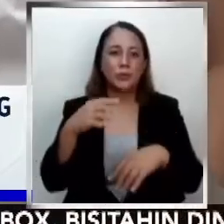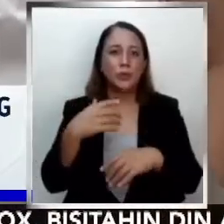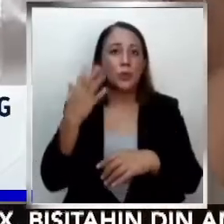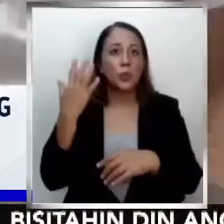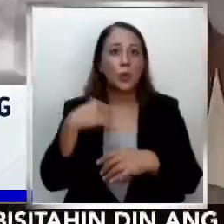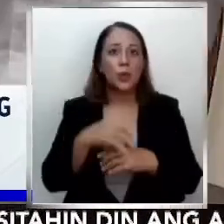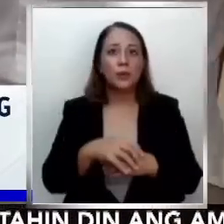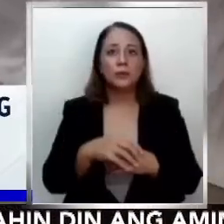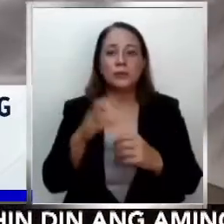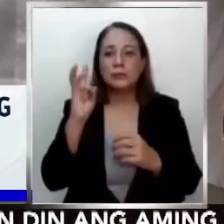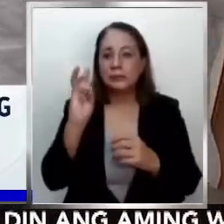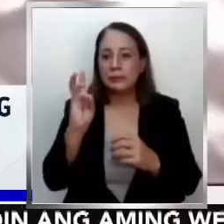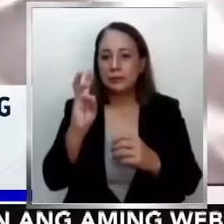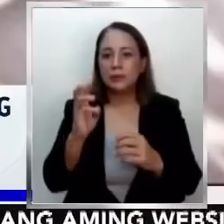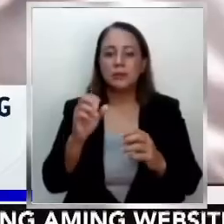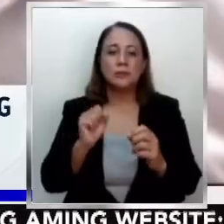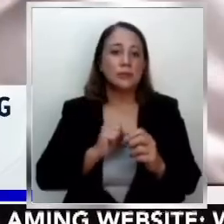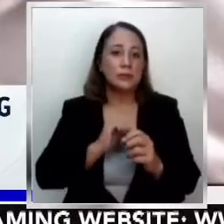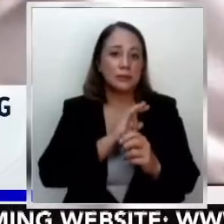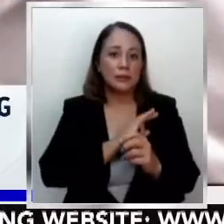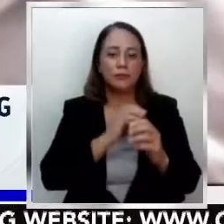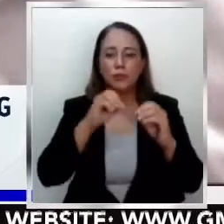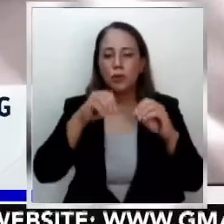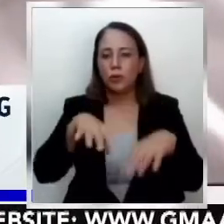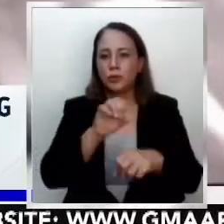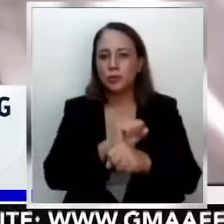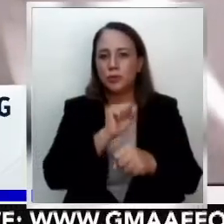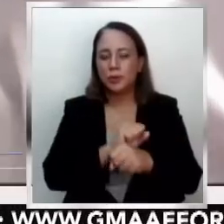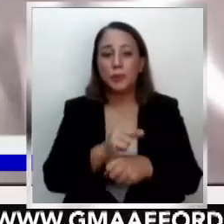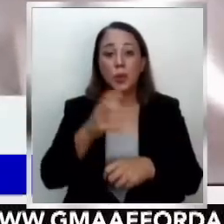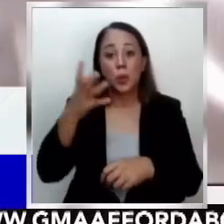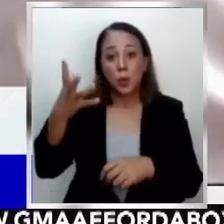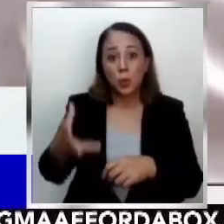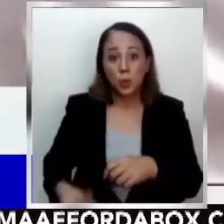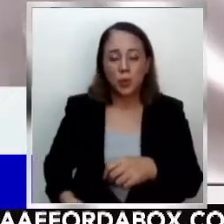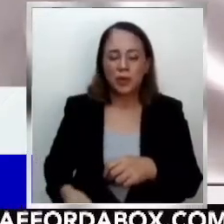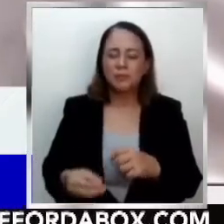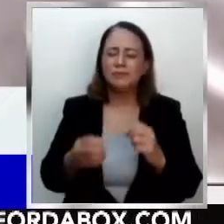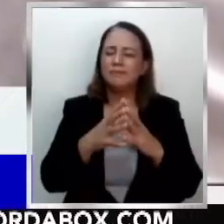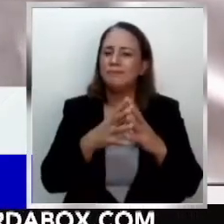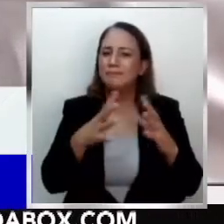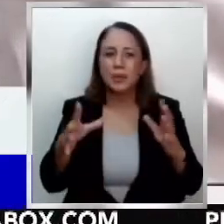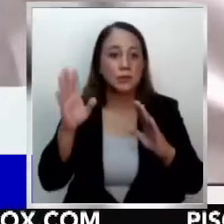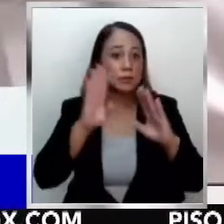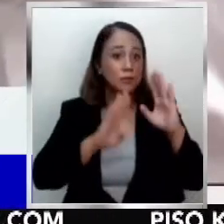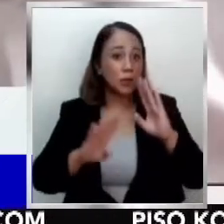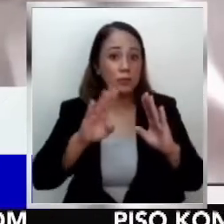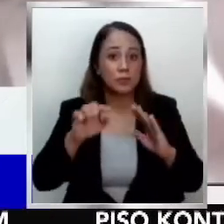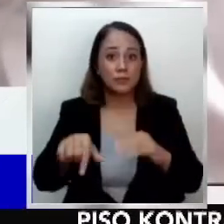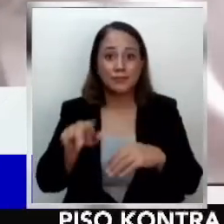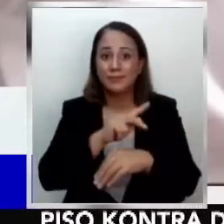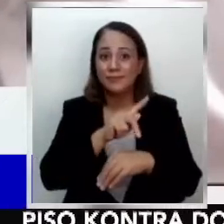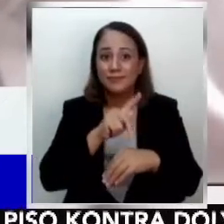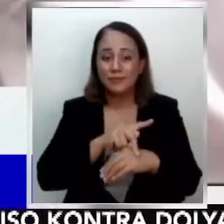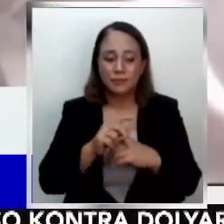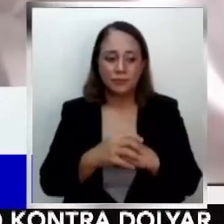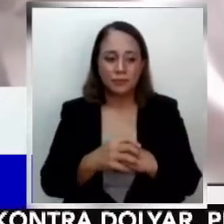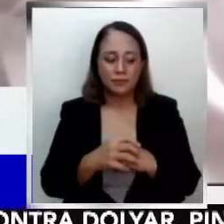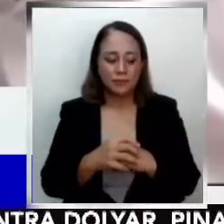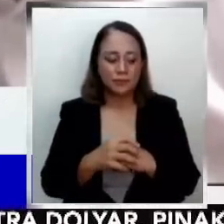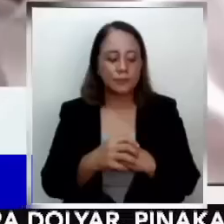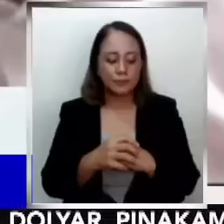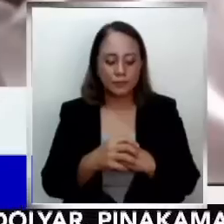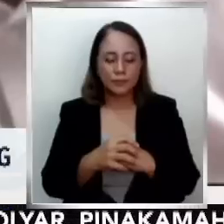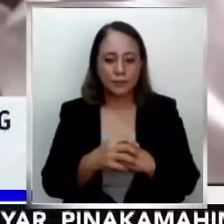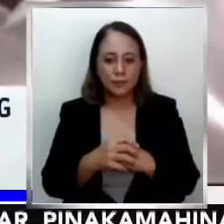PACC ang mawawala ng trabaho. Ang corruption po kasi talamak na problema pa rin ng bansa eh. So, kaya nga